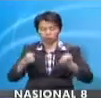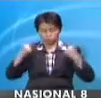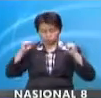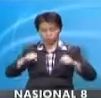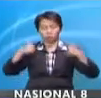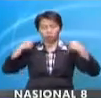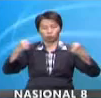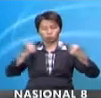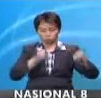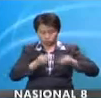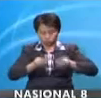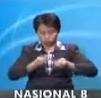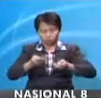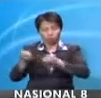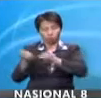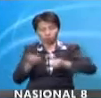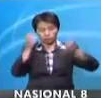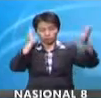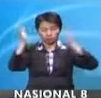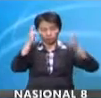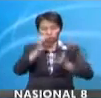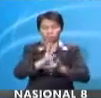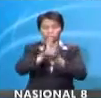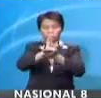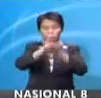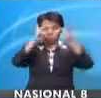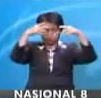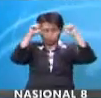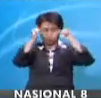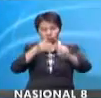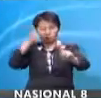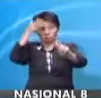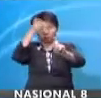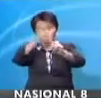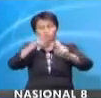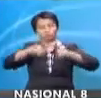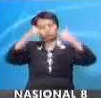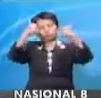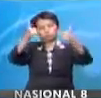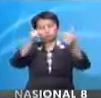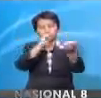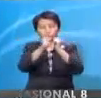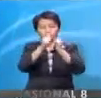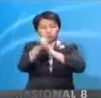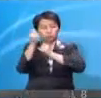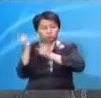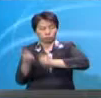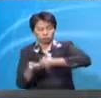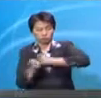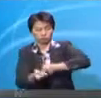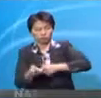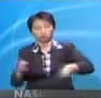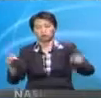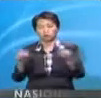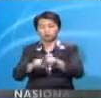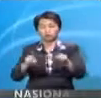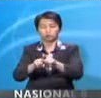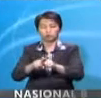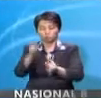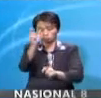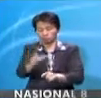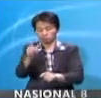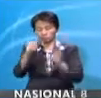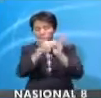lagi pengurusan hoki di Malaysia untuk membantu Presiden ke arah kecemerlangan sukan hoki. Senarai calon yang terpilih